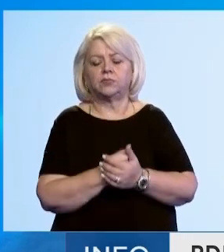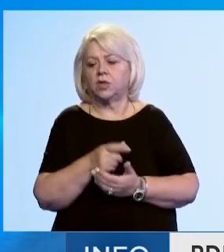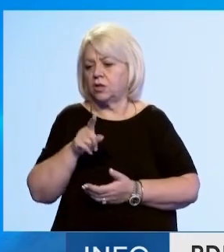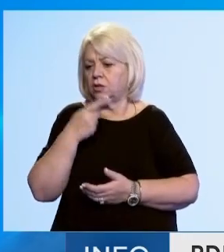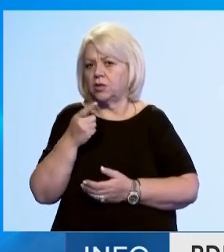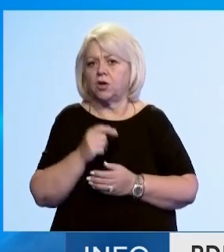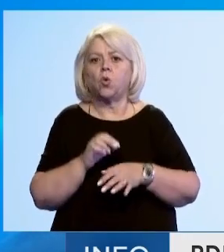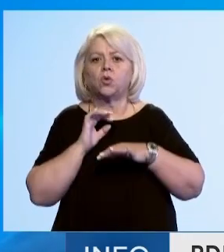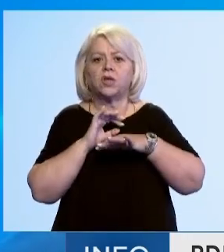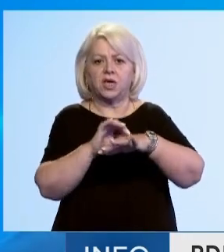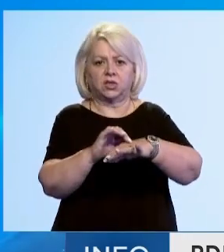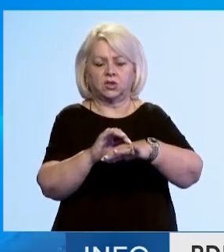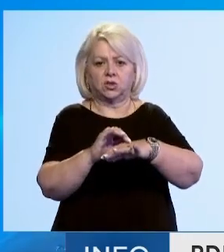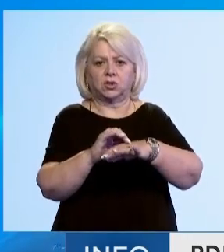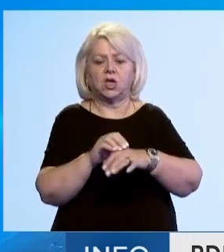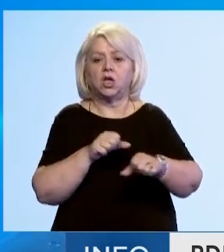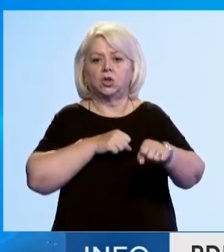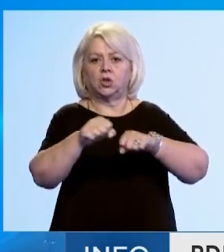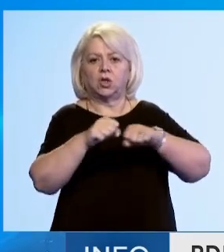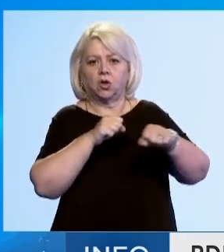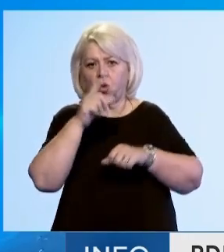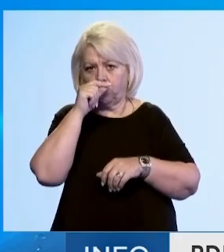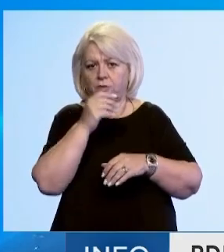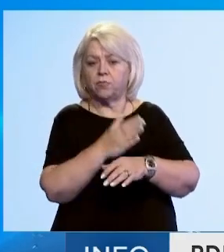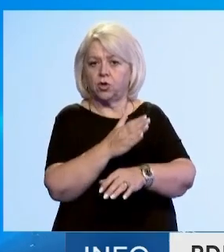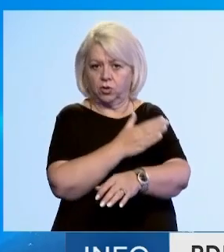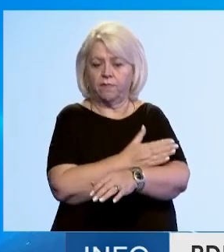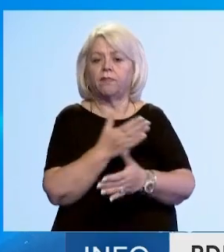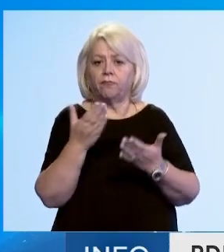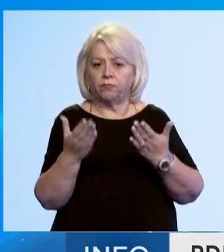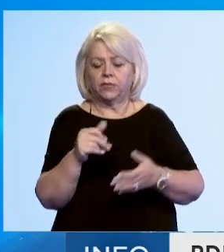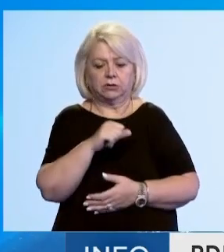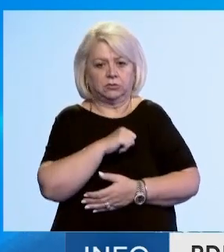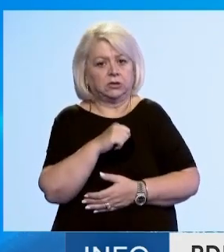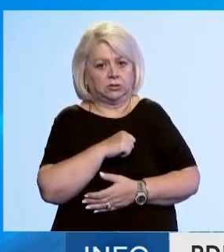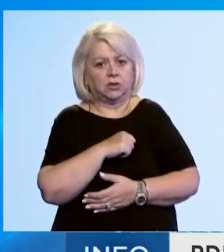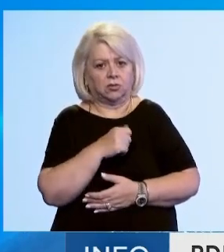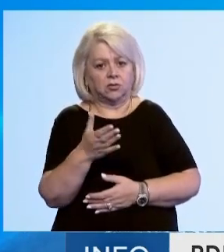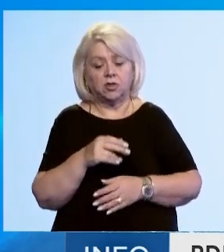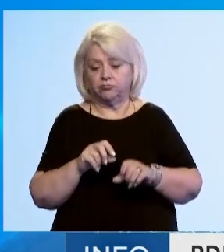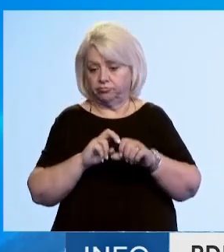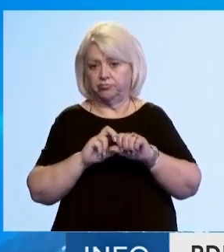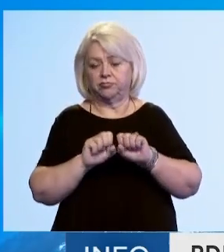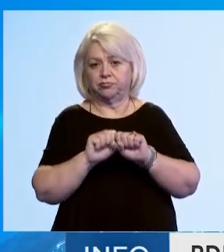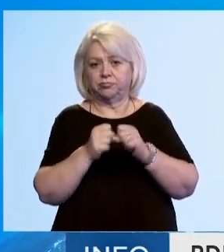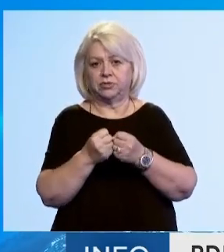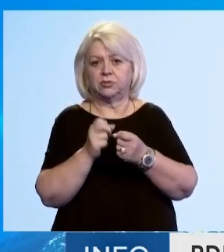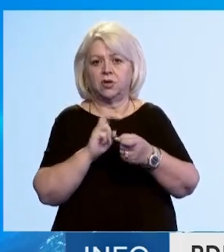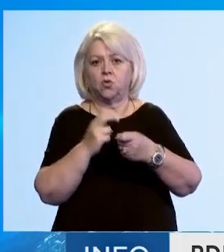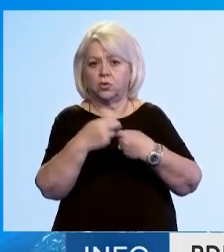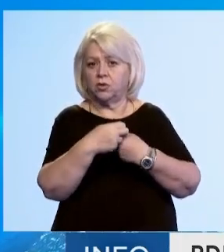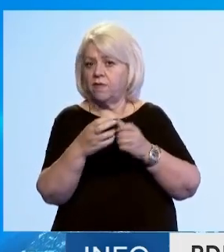që keni udhequr edhe me drejtori në komunën e Podujevës, mirë po më intereson të adi pas shkëputjes së koalicionit,